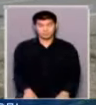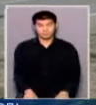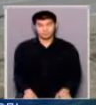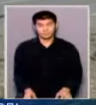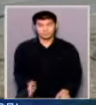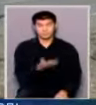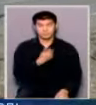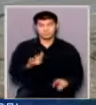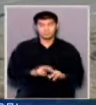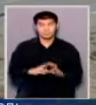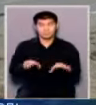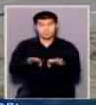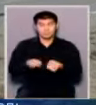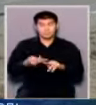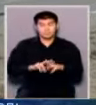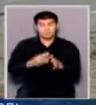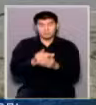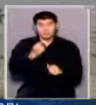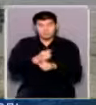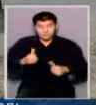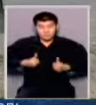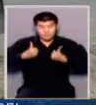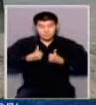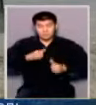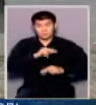бір жеңнен қол, бір жеге қалдан бас шығарып